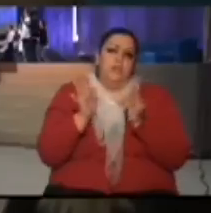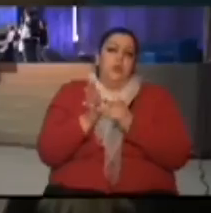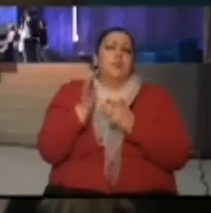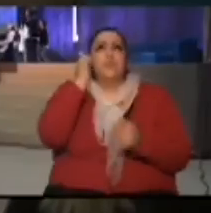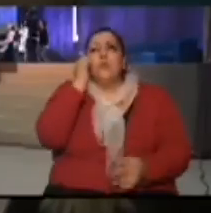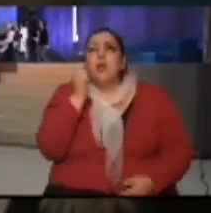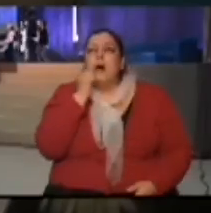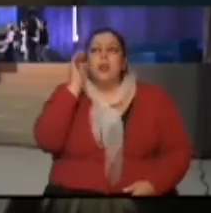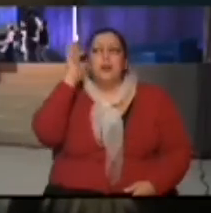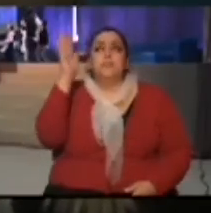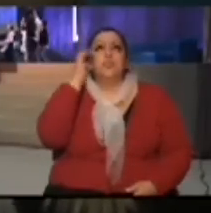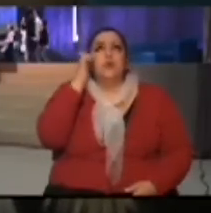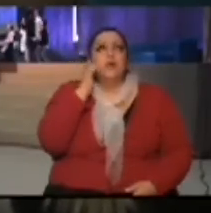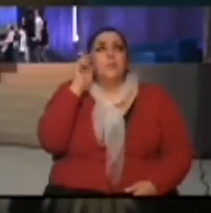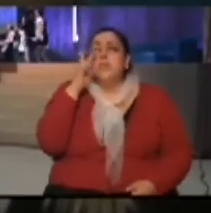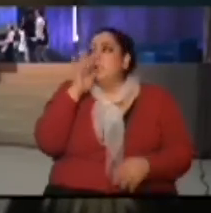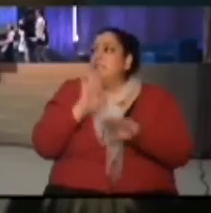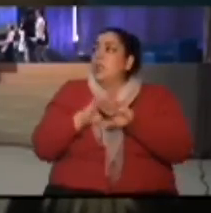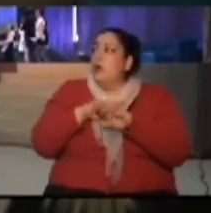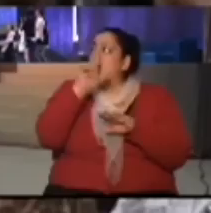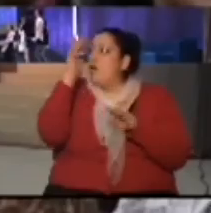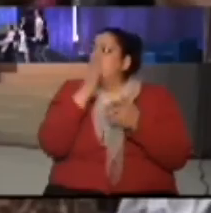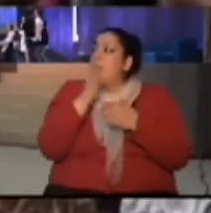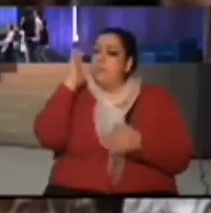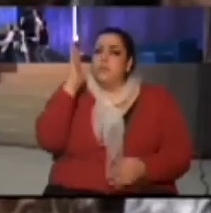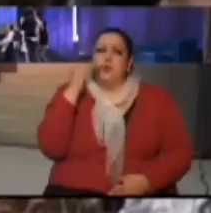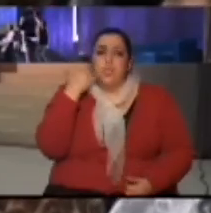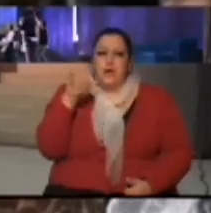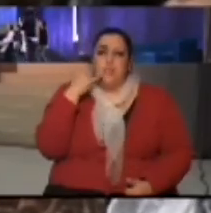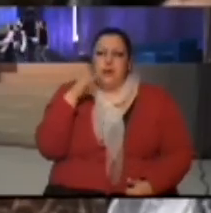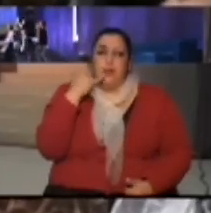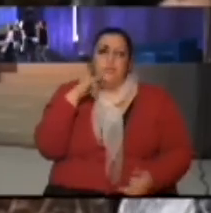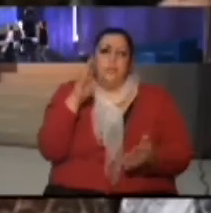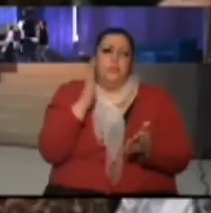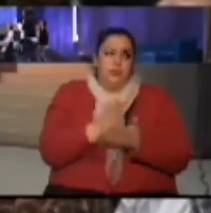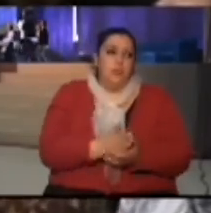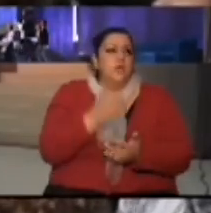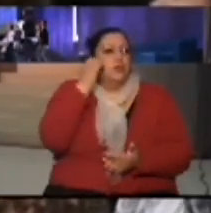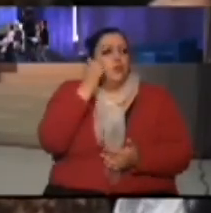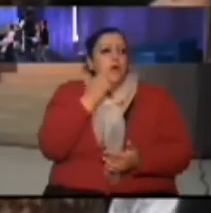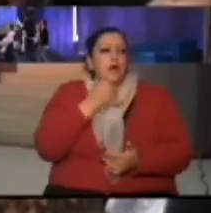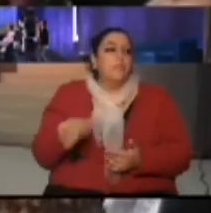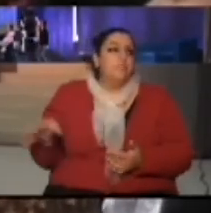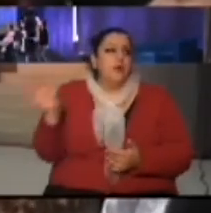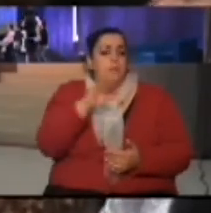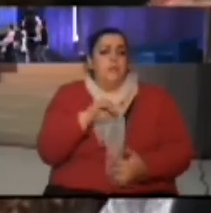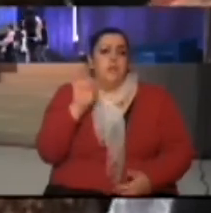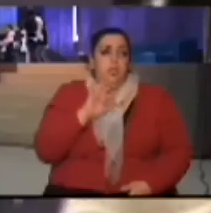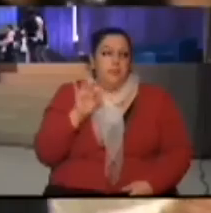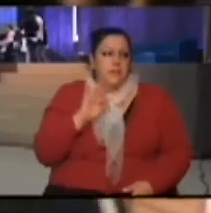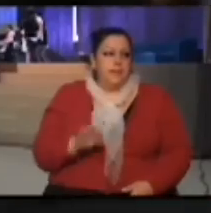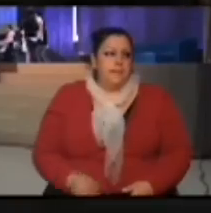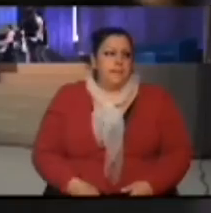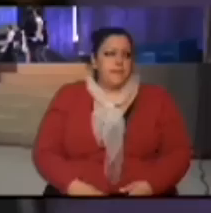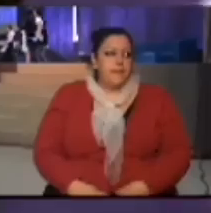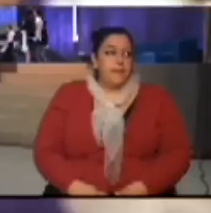ես շնորհակալ եմ Աստծուն։ Ես շնորհակալ եմ Աստծուն, շնորհակալ եմ ամեն մեկի համար, ու ասեմ, եթե